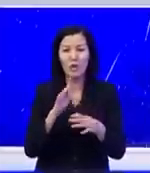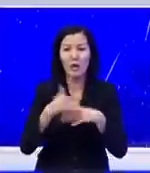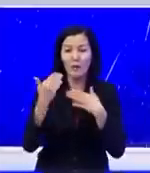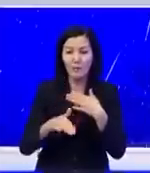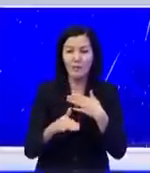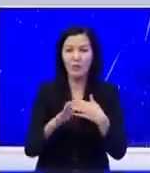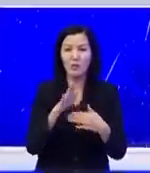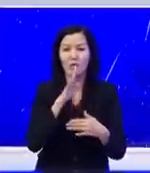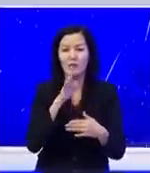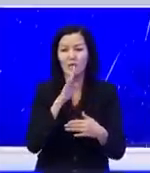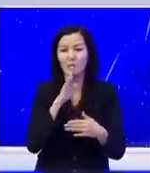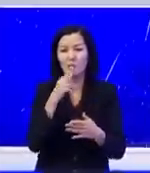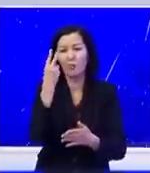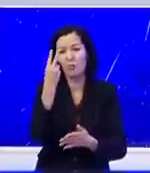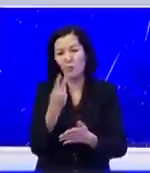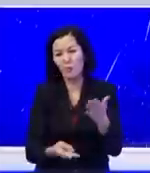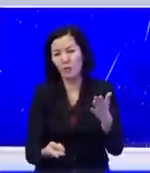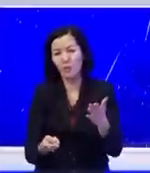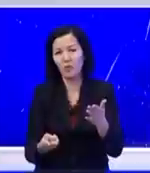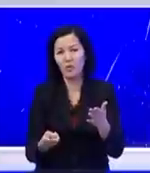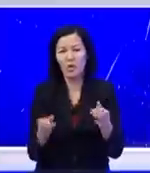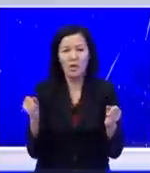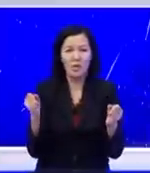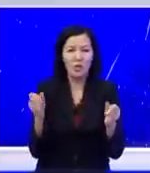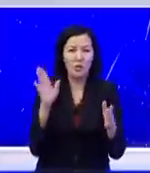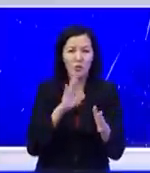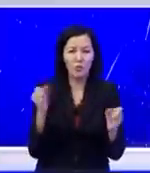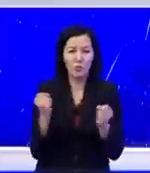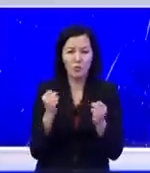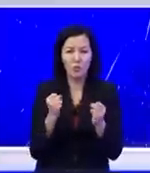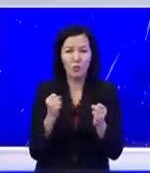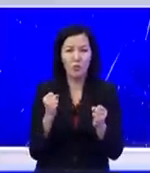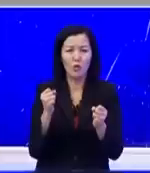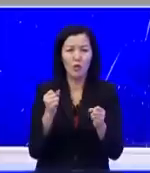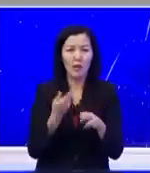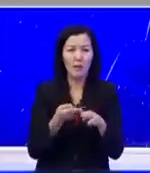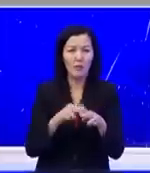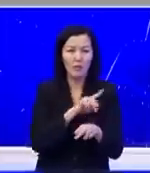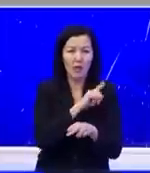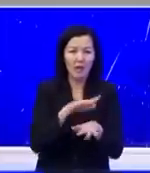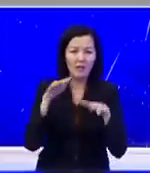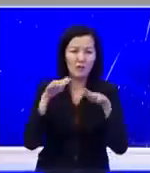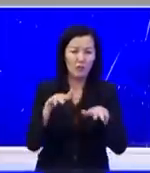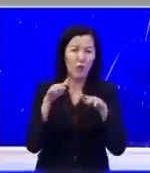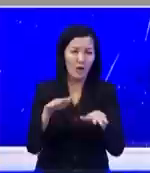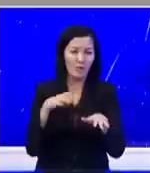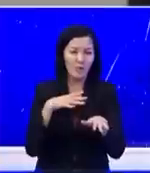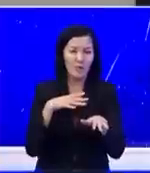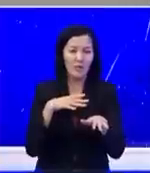қыз біз кешігіп қалатын едік. Себебі судың өзі мұздай, суды гүрілдеп қатты ағып жатыр, ағыны қатты.